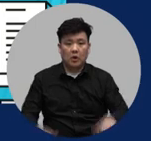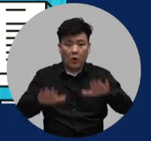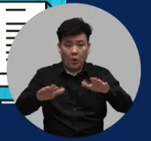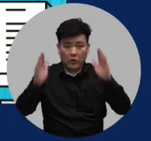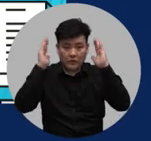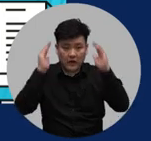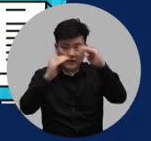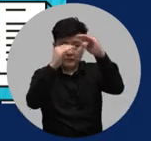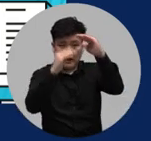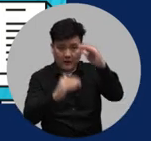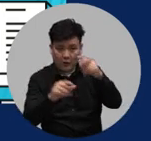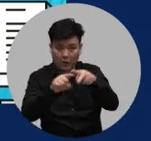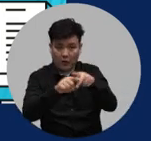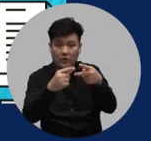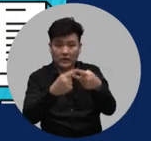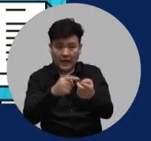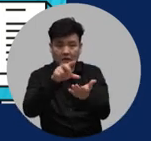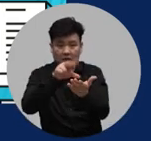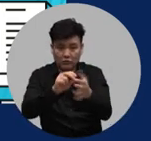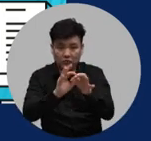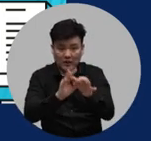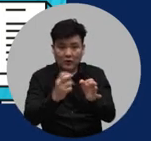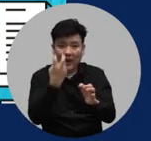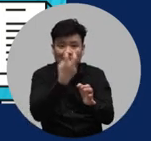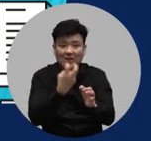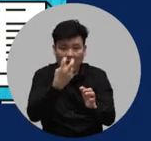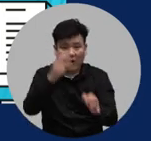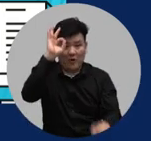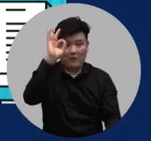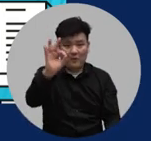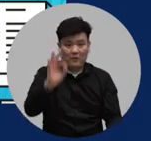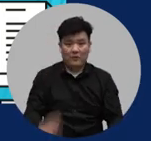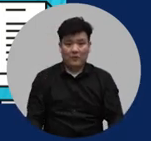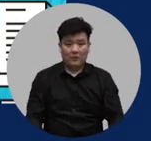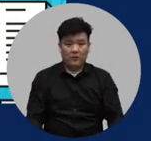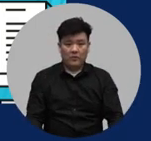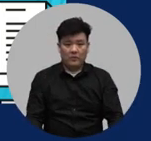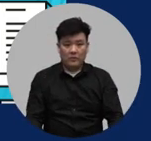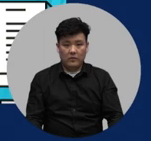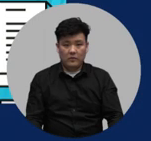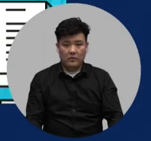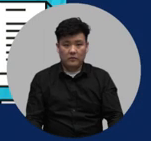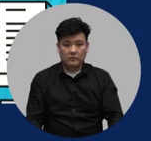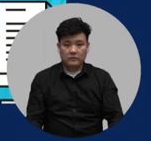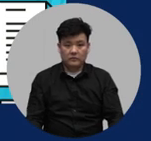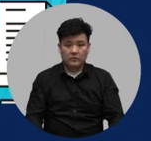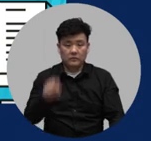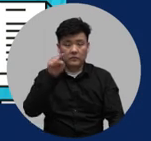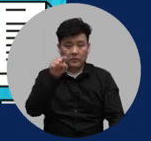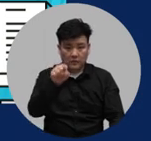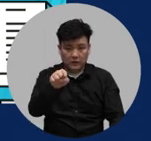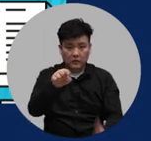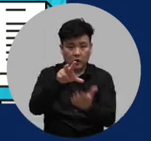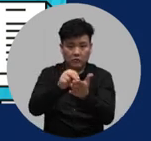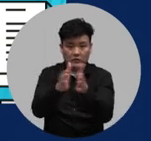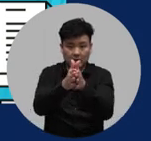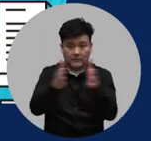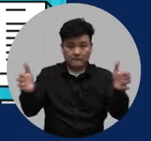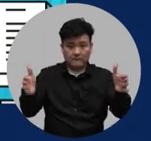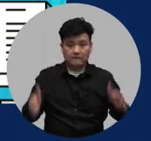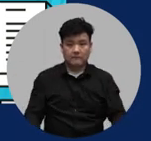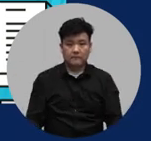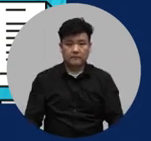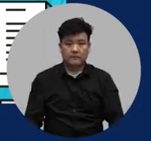오늘 학습한 내용을 잘 이해했는지 문제를 통해 점검해 보겠습니다. 스타트 버튼을 눌러 다음 문제를